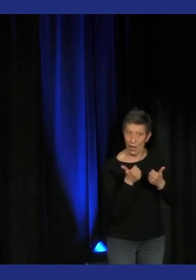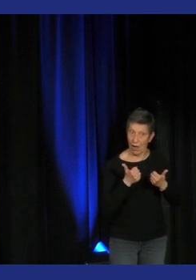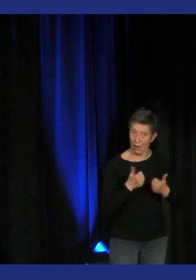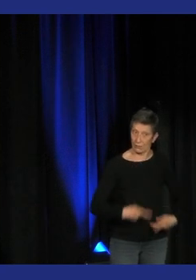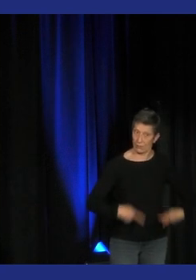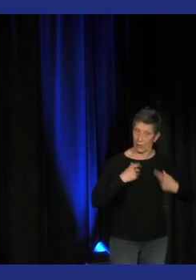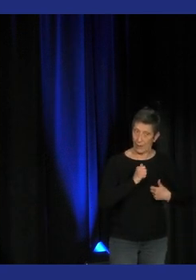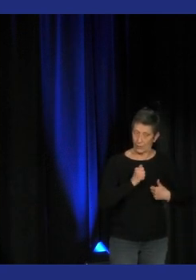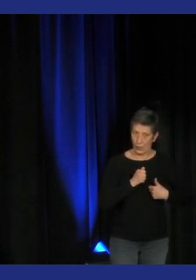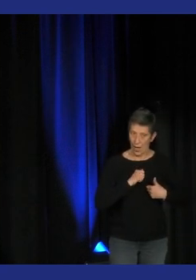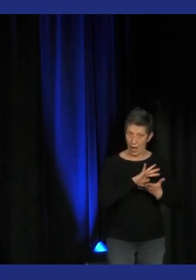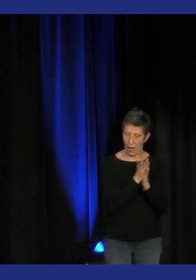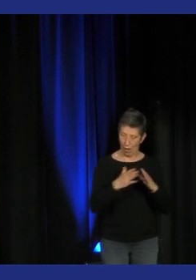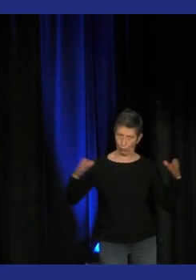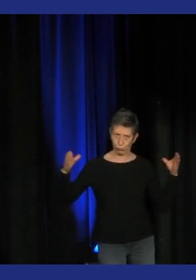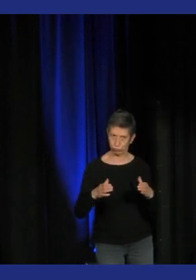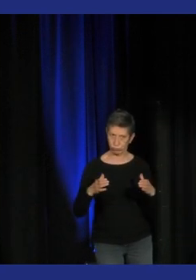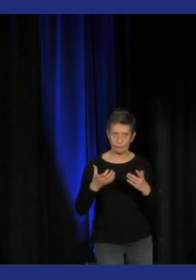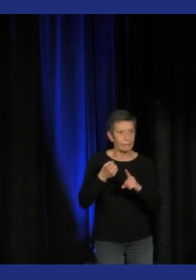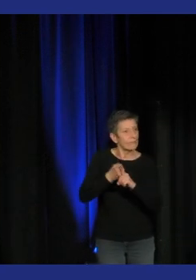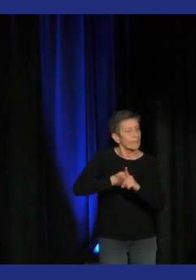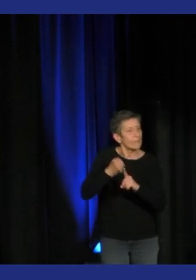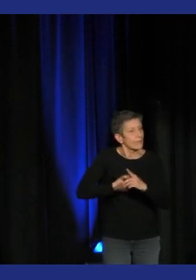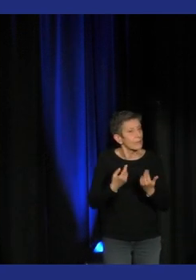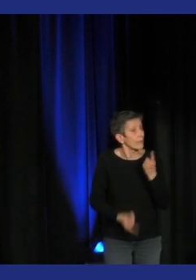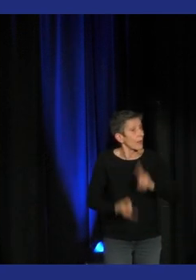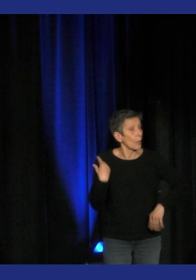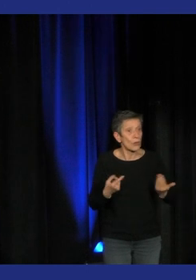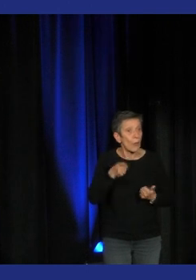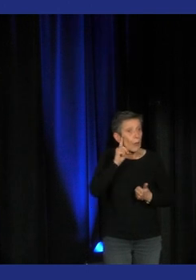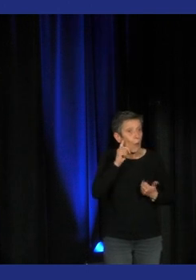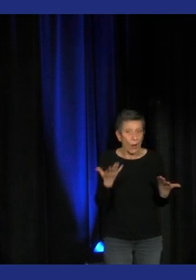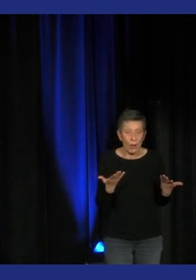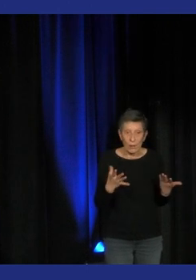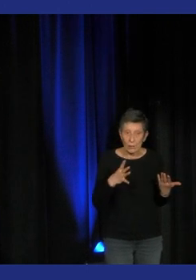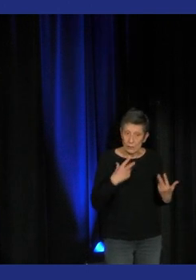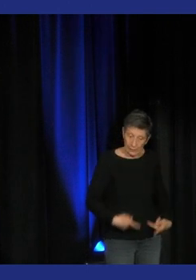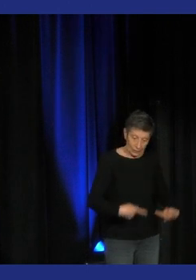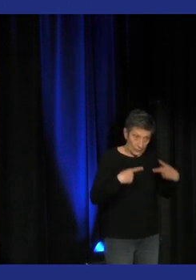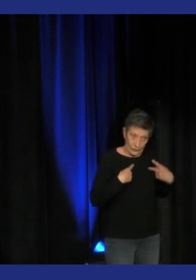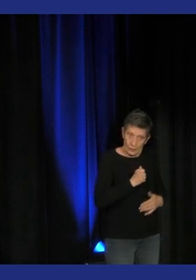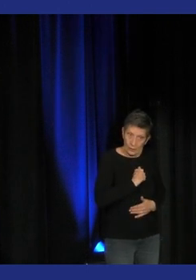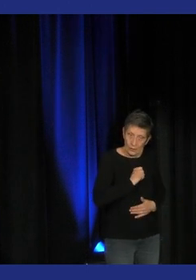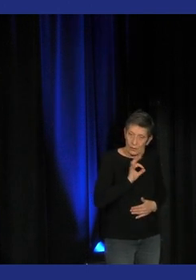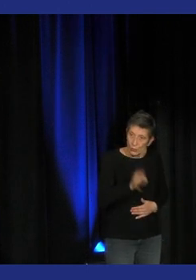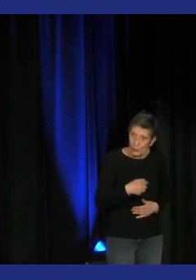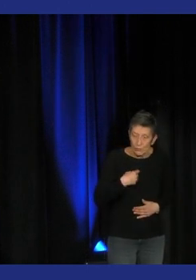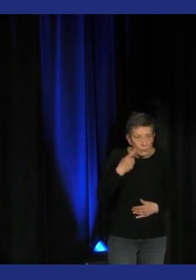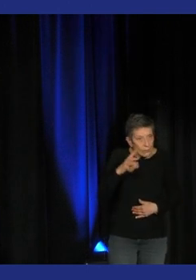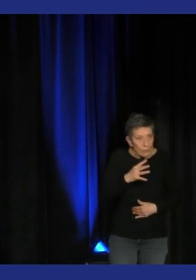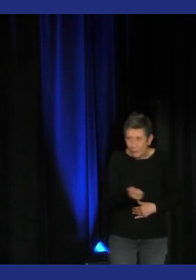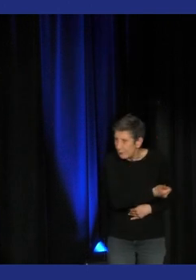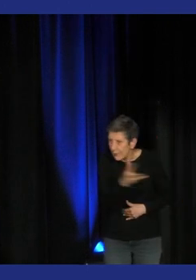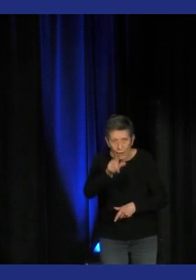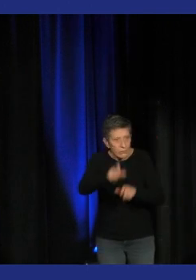qu'on s'aperçoit justement que ce qu'on vit au quotidien, en fait des millions de gens le vivent aussi, et c'est